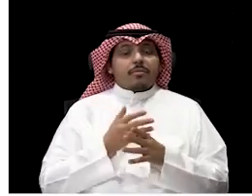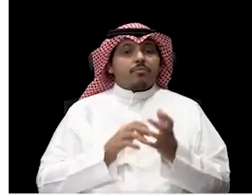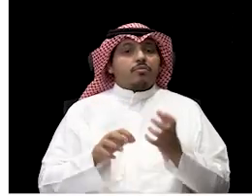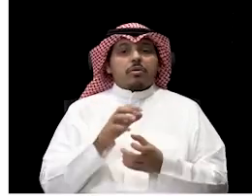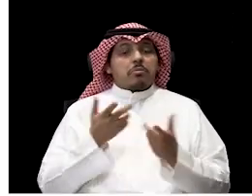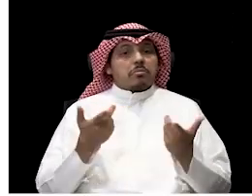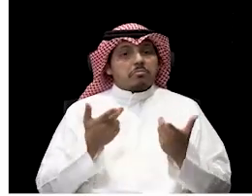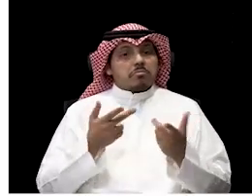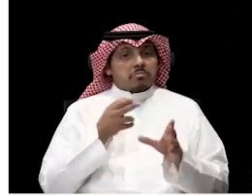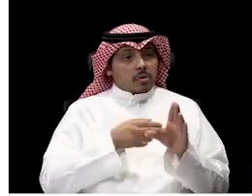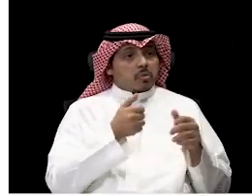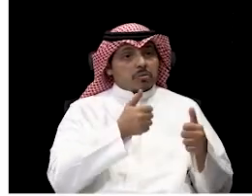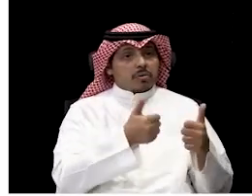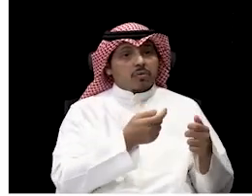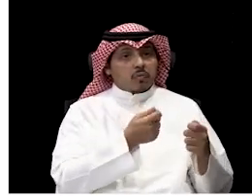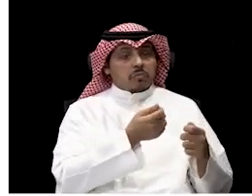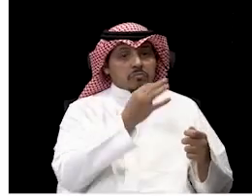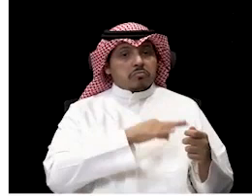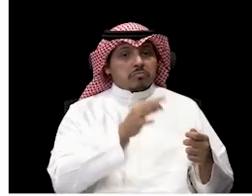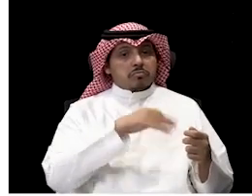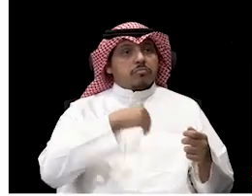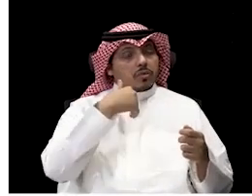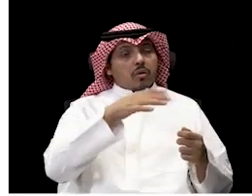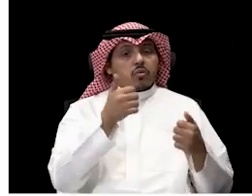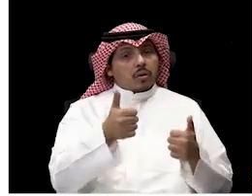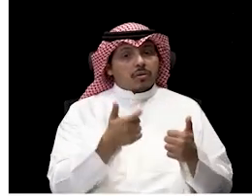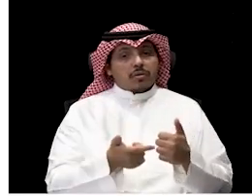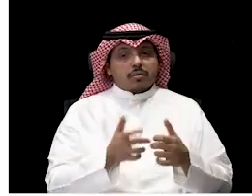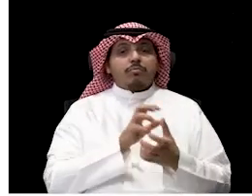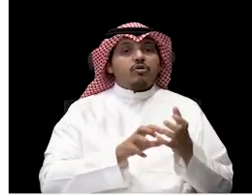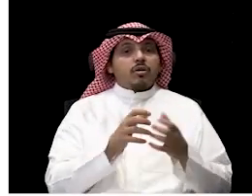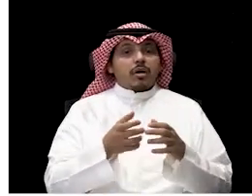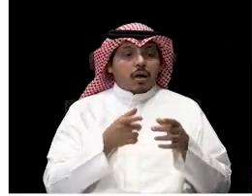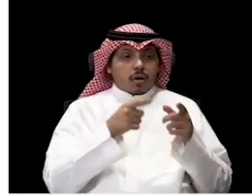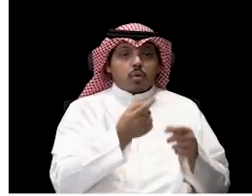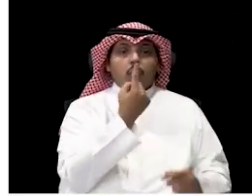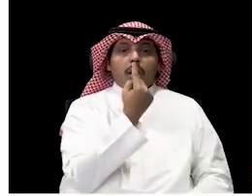اقتصادية؟ لماذا نقول الاعتماد عليه تعتبر مشكلة؟